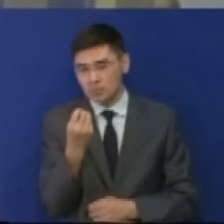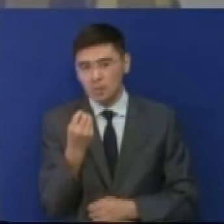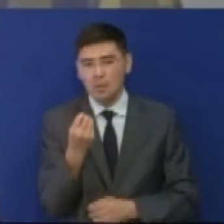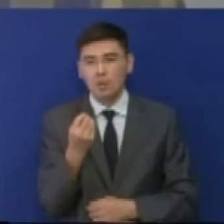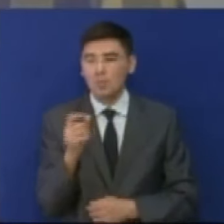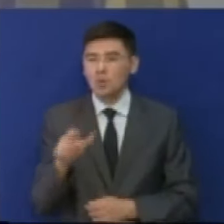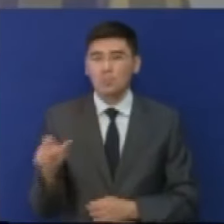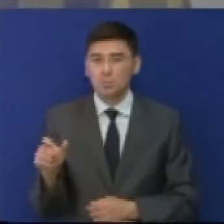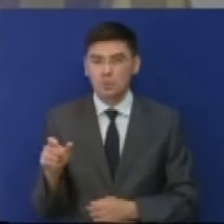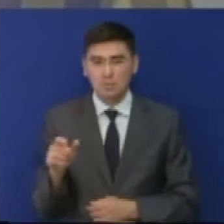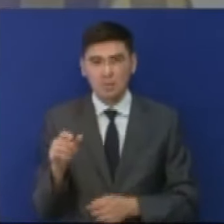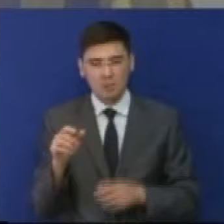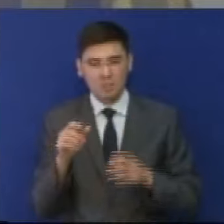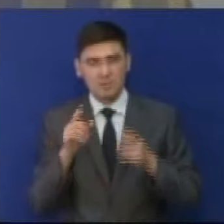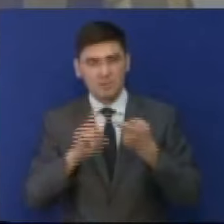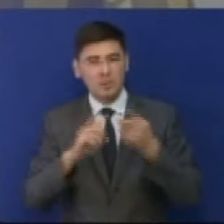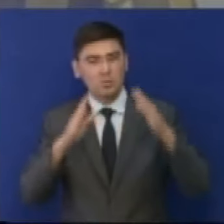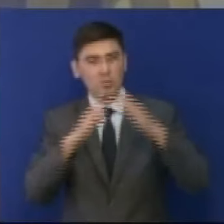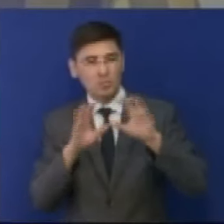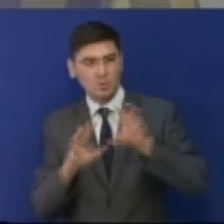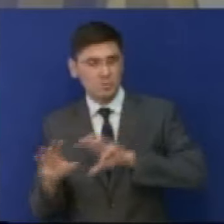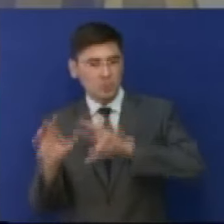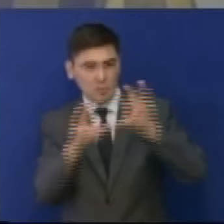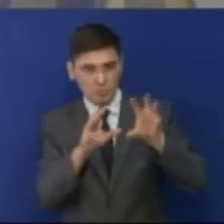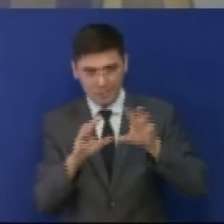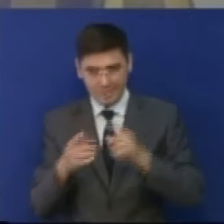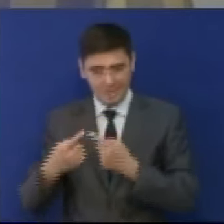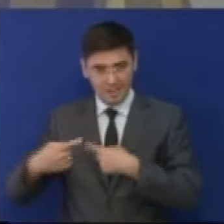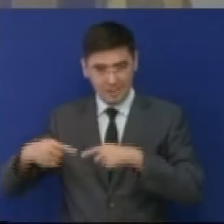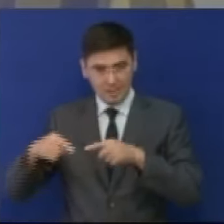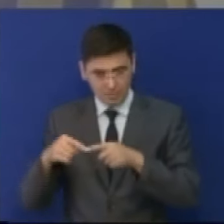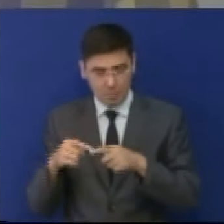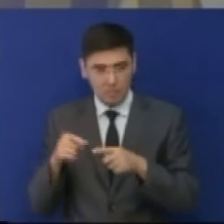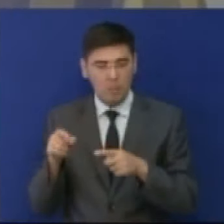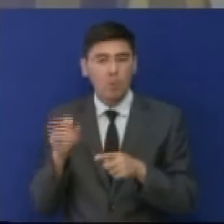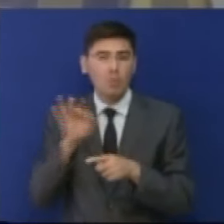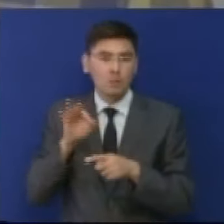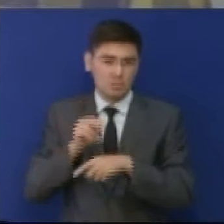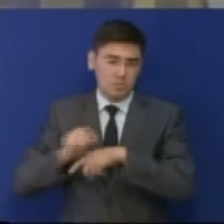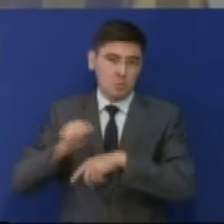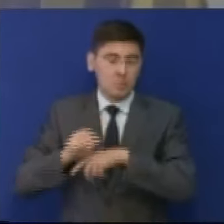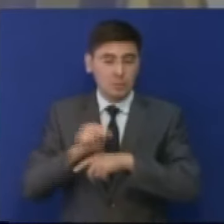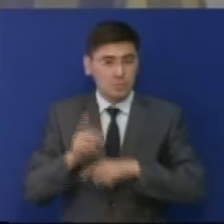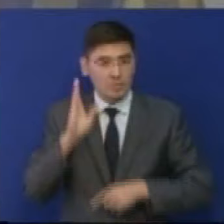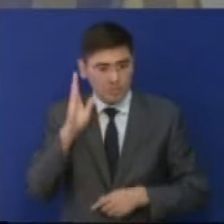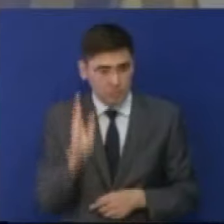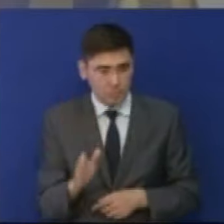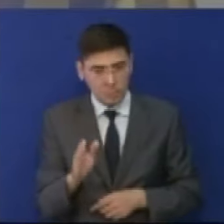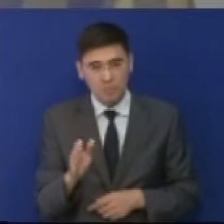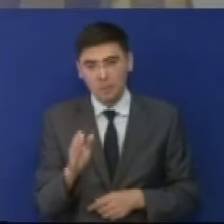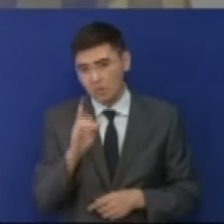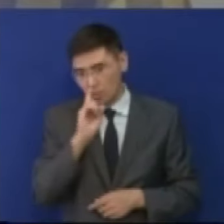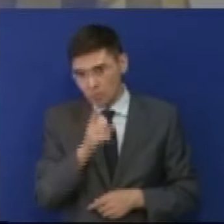представители обслуживающих и управляющих компаний, курс где-то там, допустим, полугодовой, и 2-3-месячные курсы